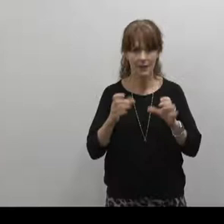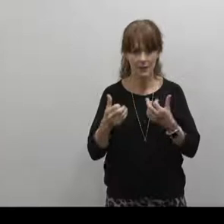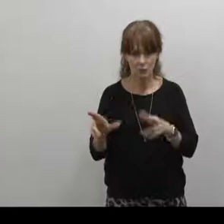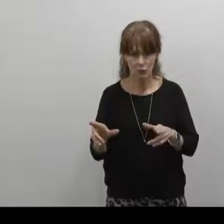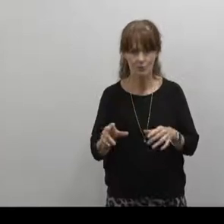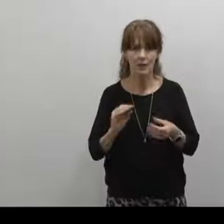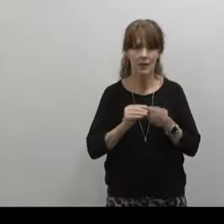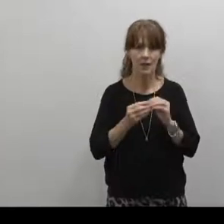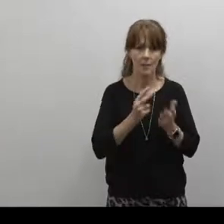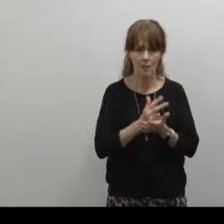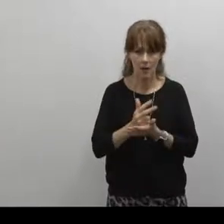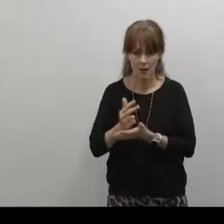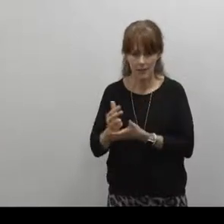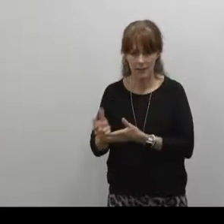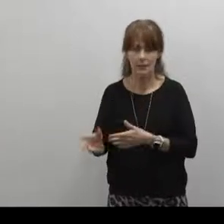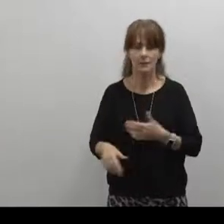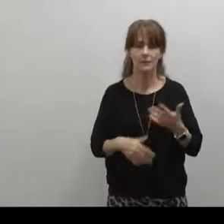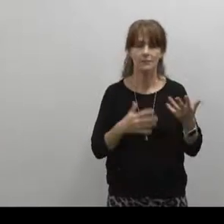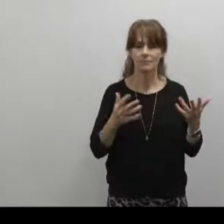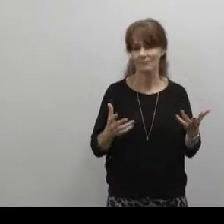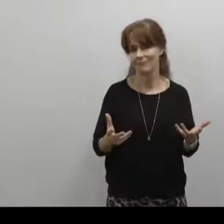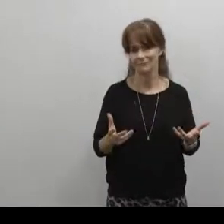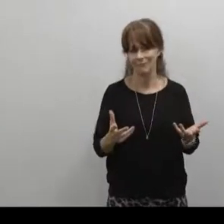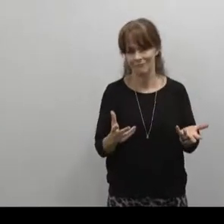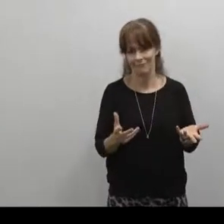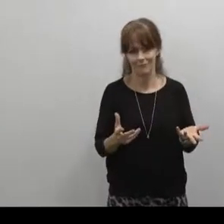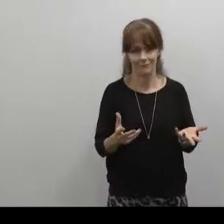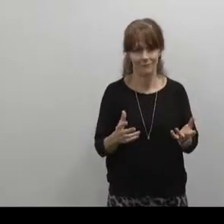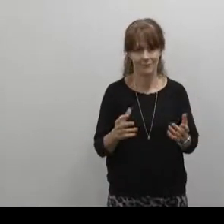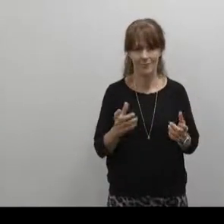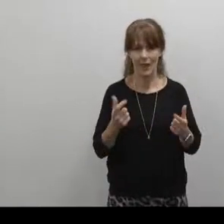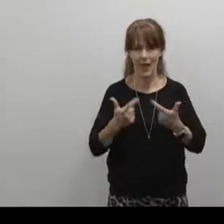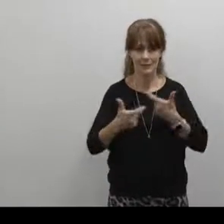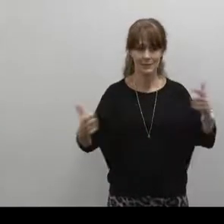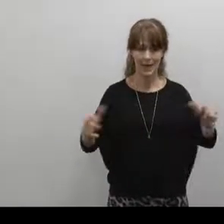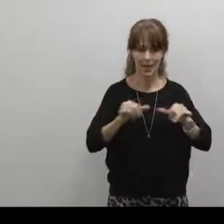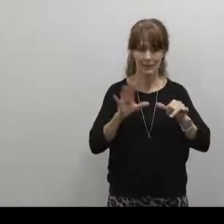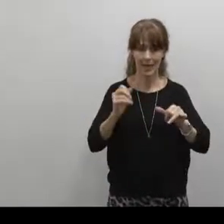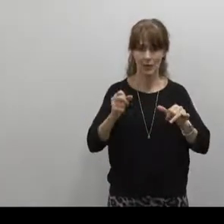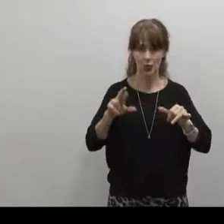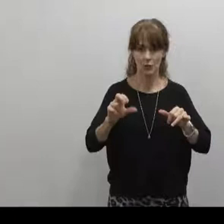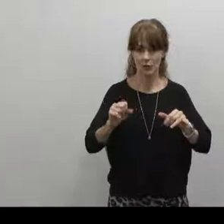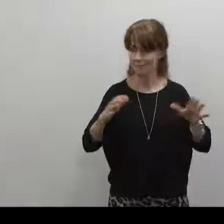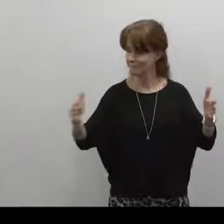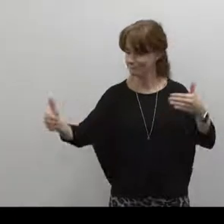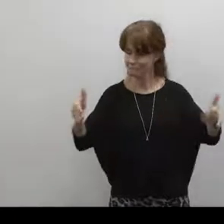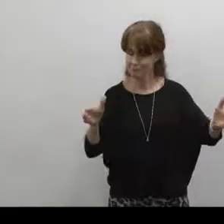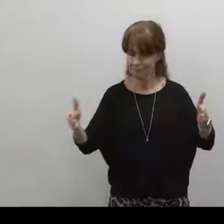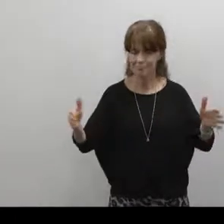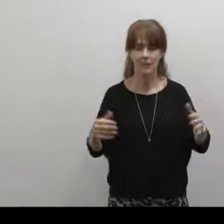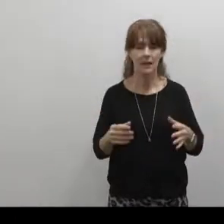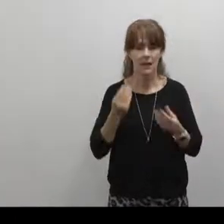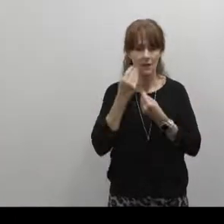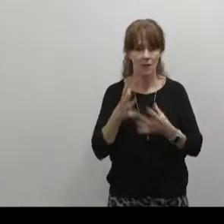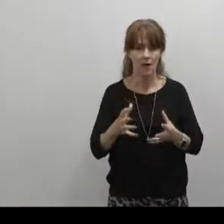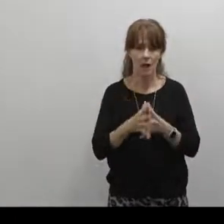đá clay cắt mờ nên chỉ cần đá miên ông bị ông hết đại miên sara sống